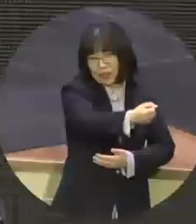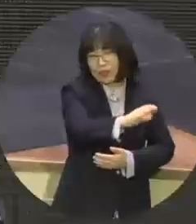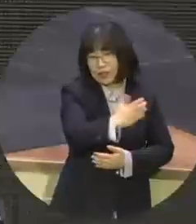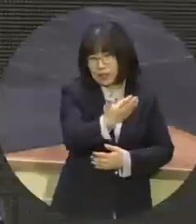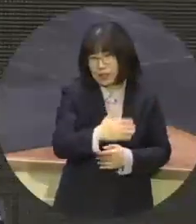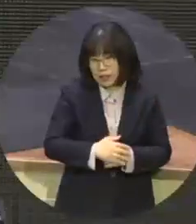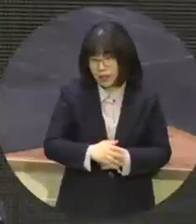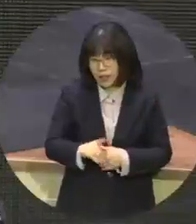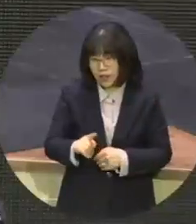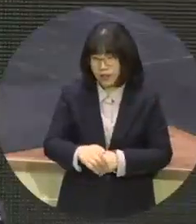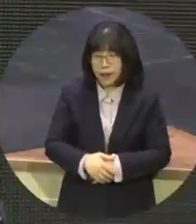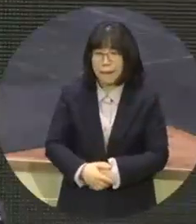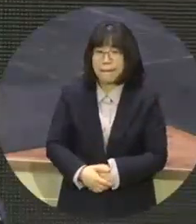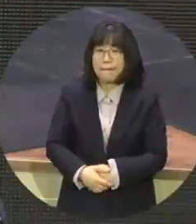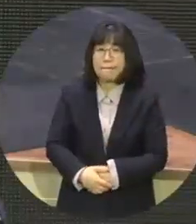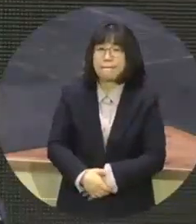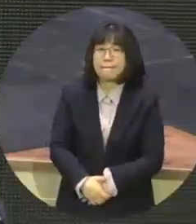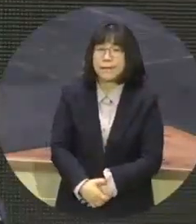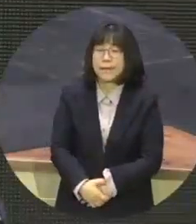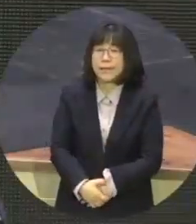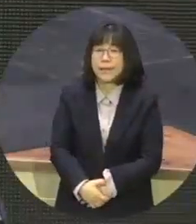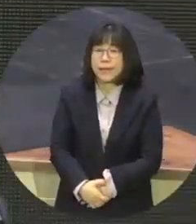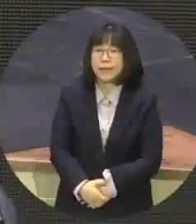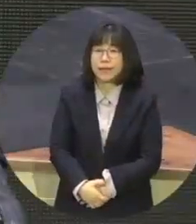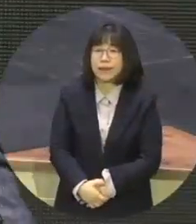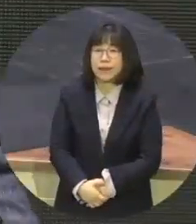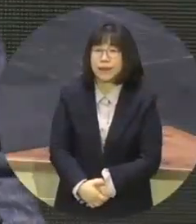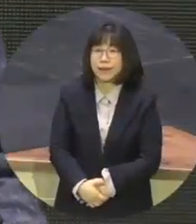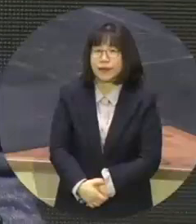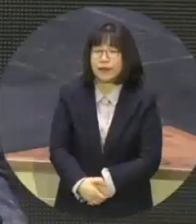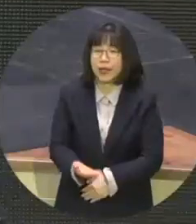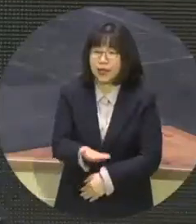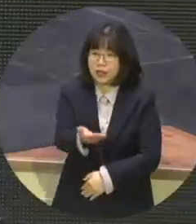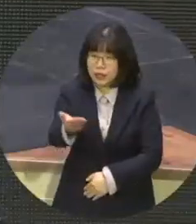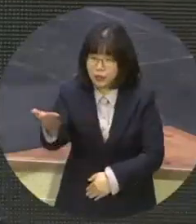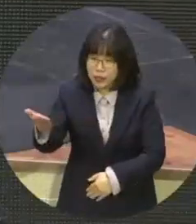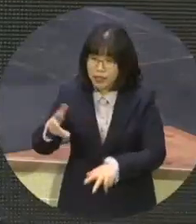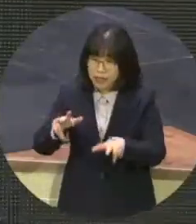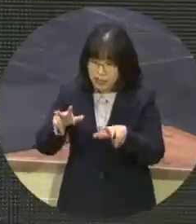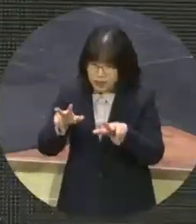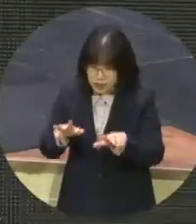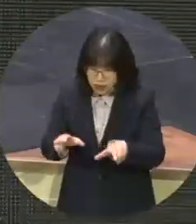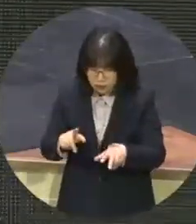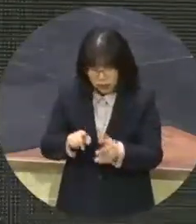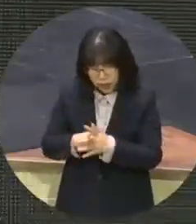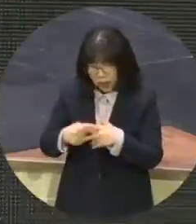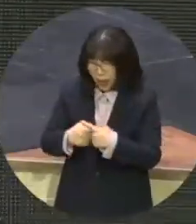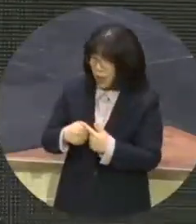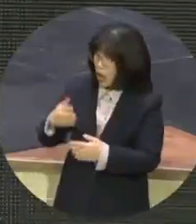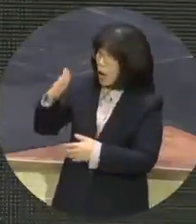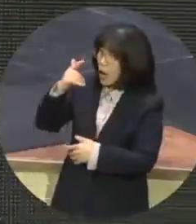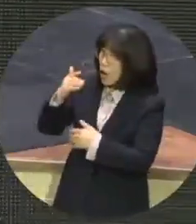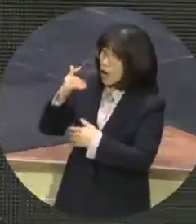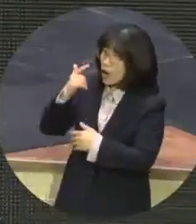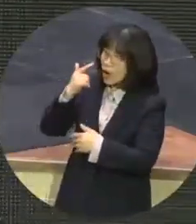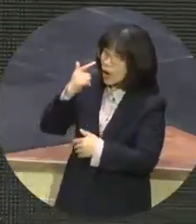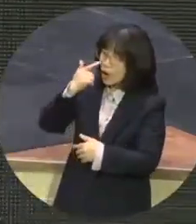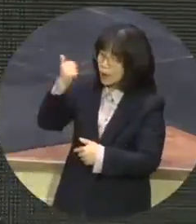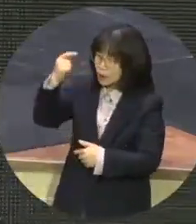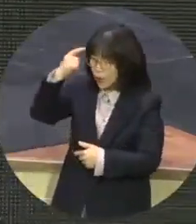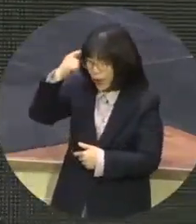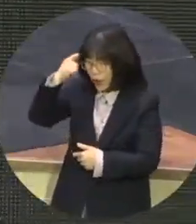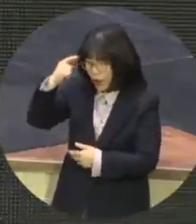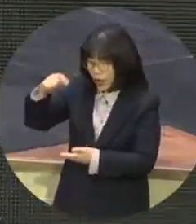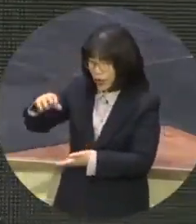영적인 삶에 있어서도 마찬가지예요. 우리가 신앙생활을 하면서요 당장 이해가 안 되고 받아들일